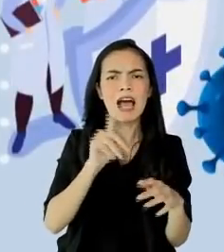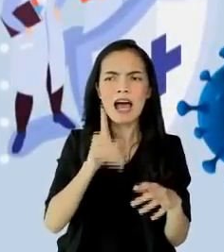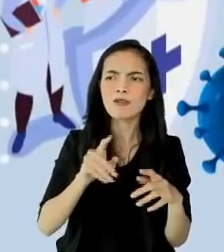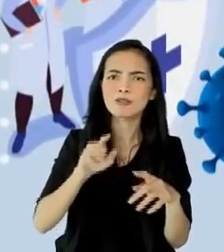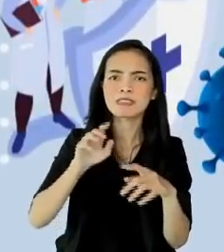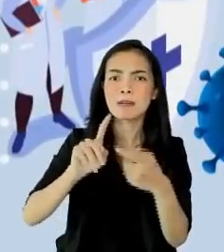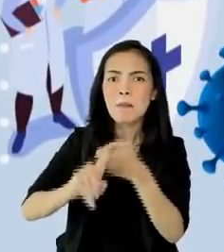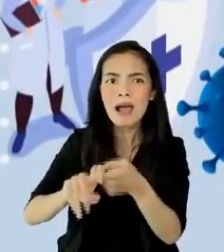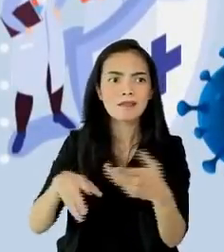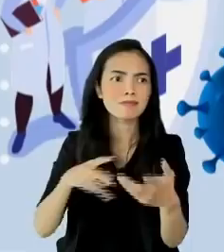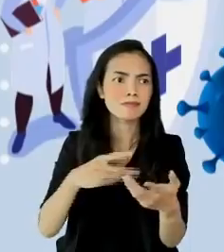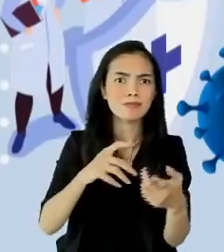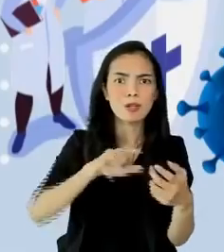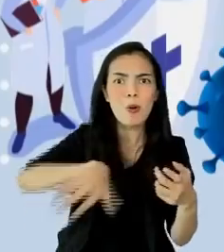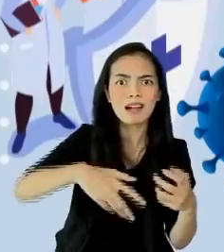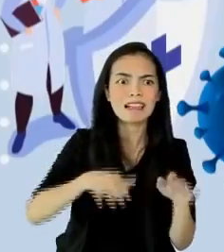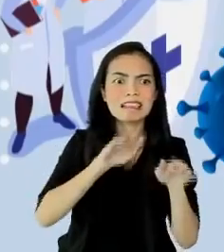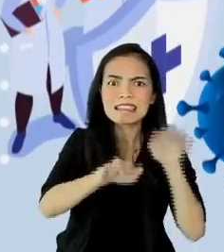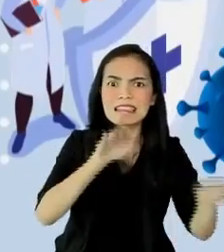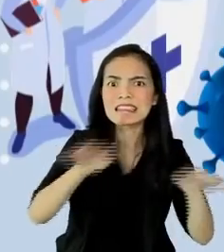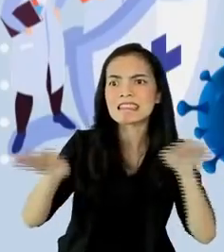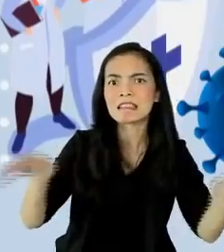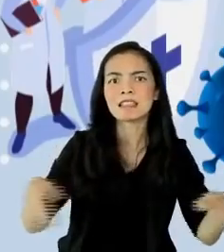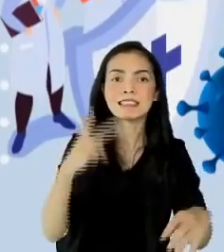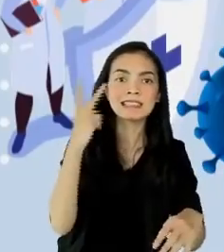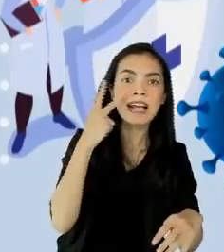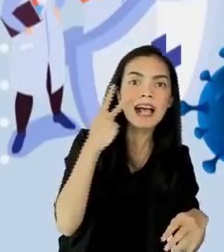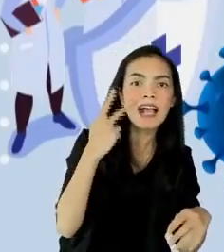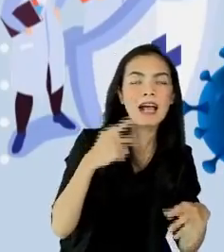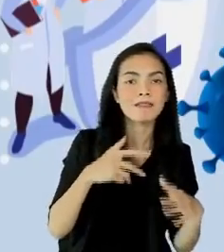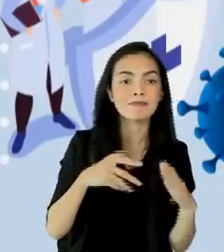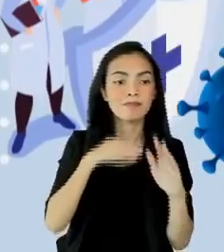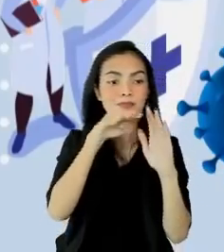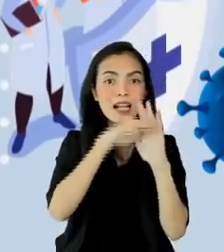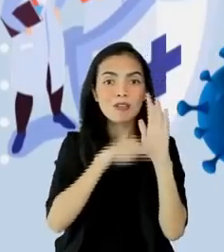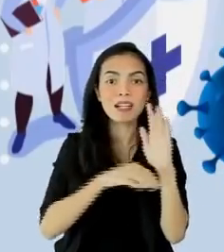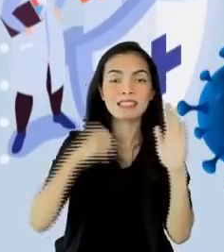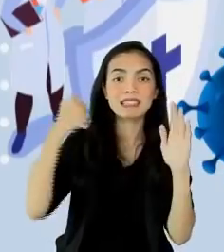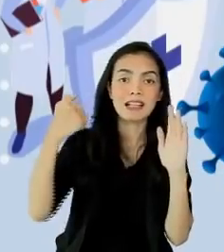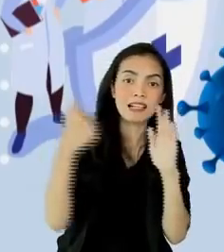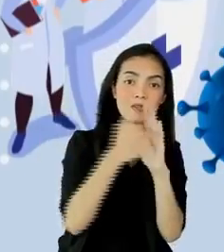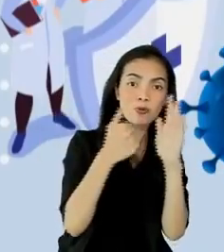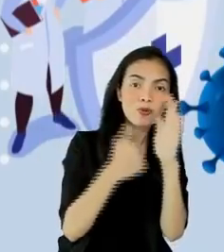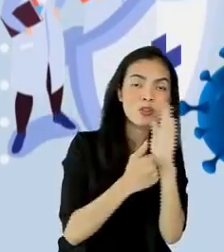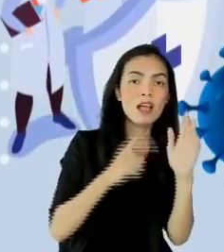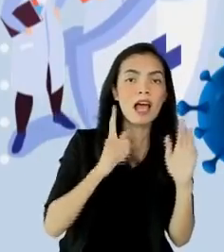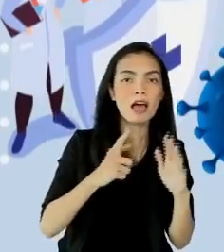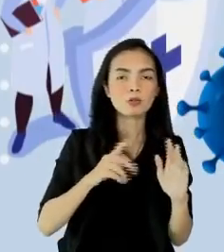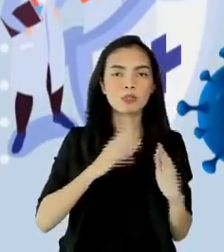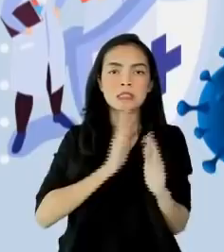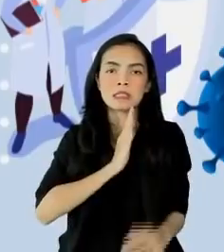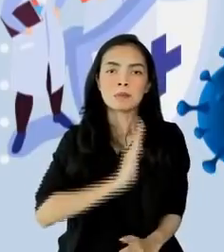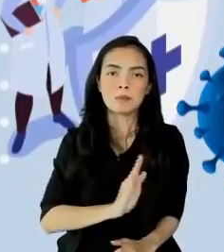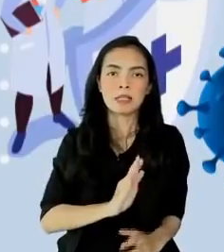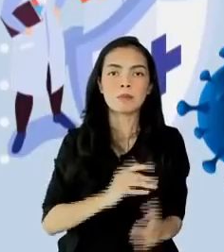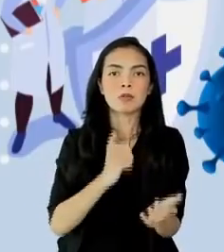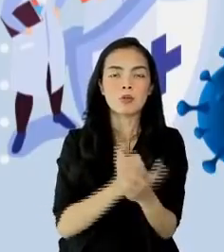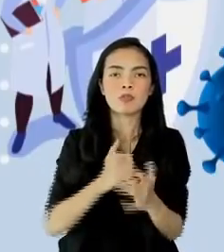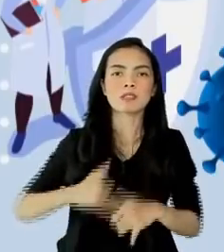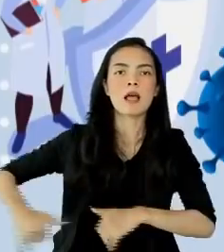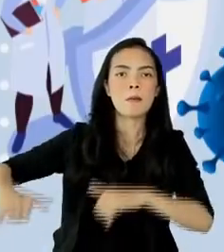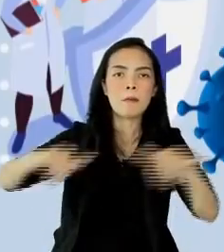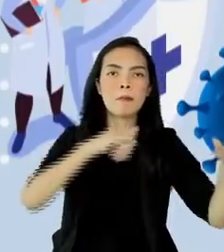kita sendirian, harus saling mengingatkan, saling menjaga, saling taat, harus mengupayakan disiplin